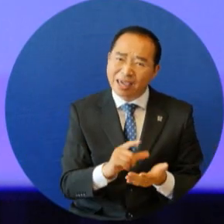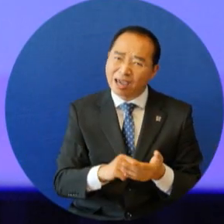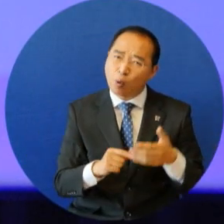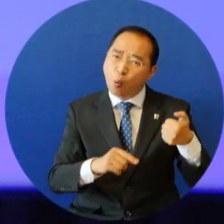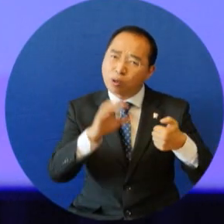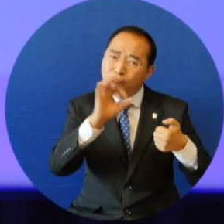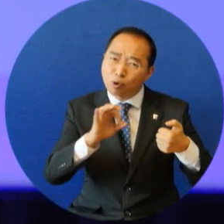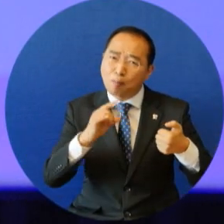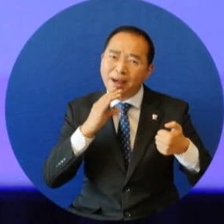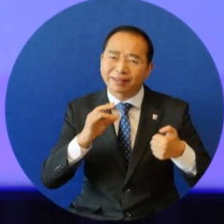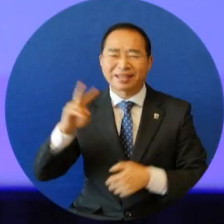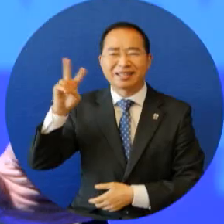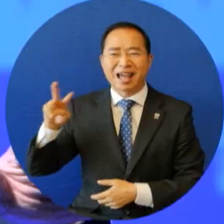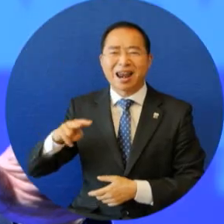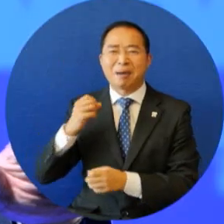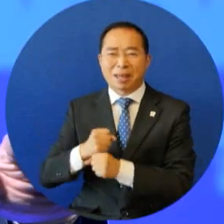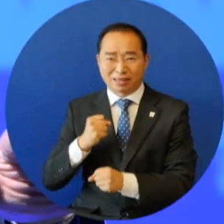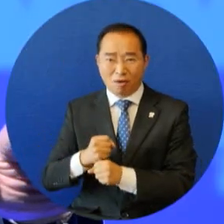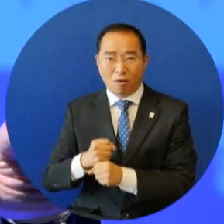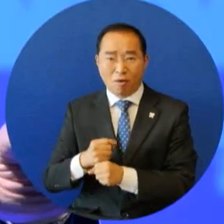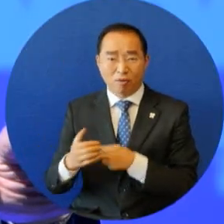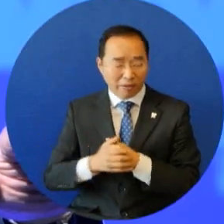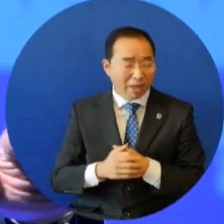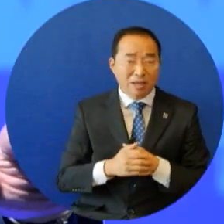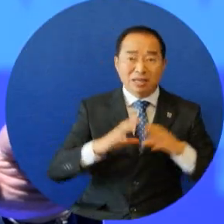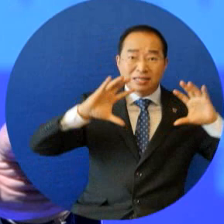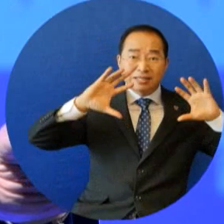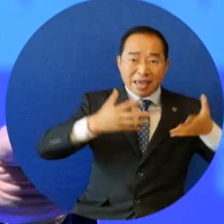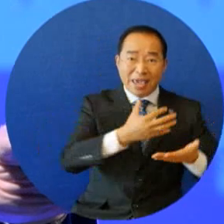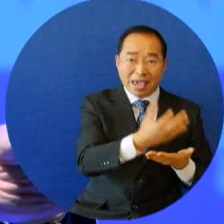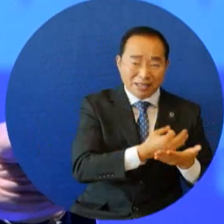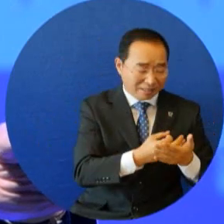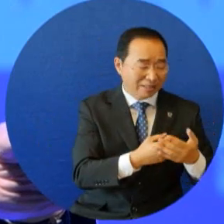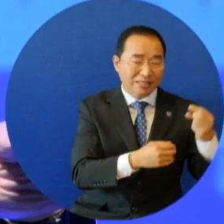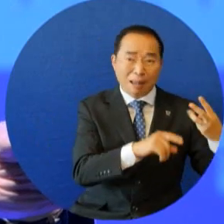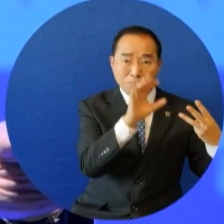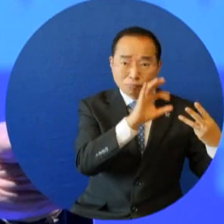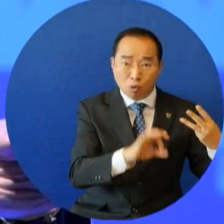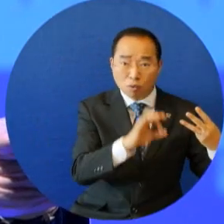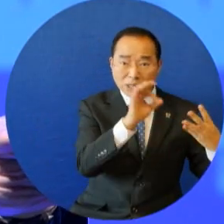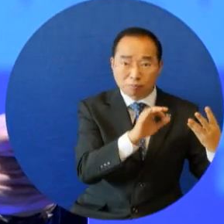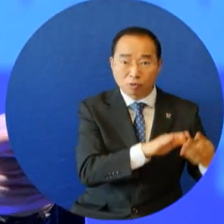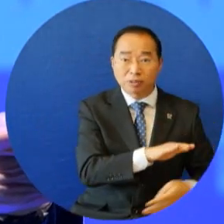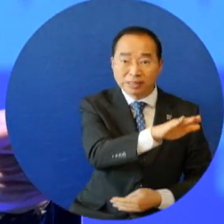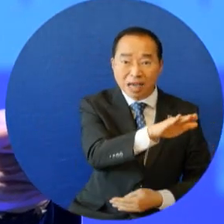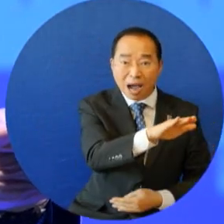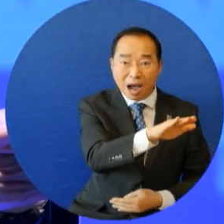됐어요. 그랬는데 세계 GDP는 연 3, 4% 증가하는 데 비해서